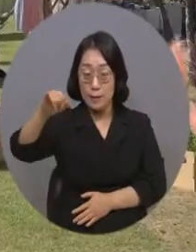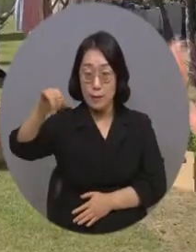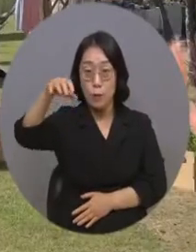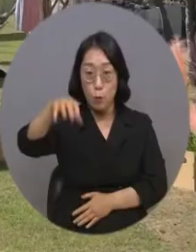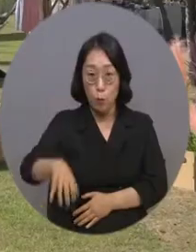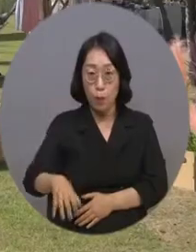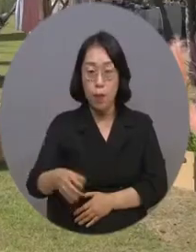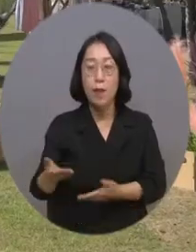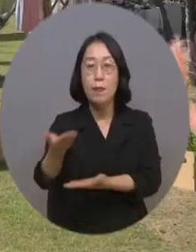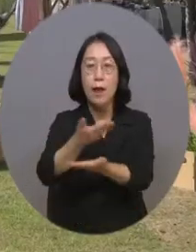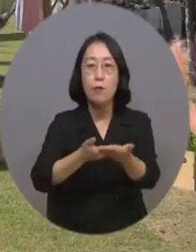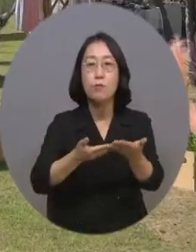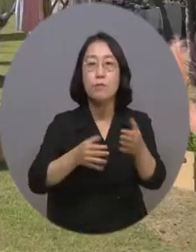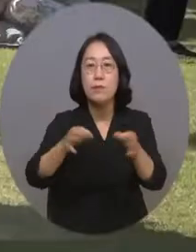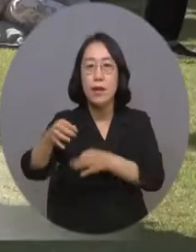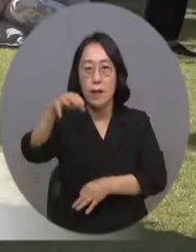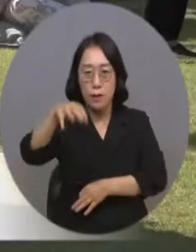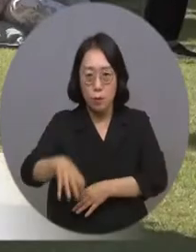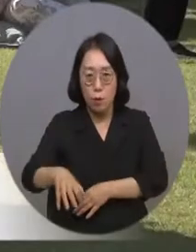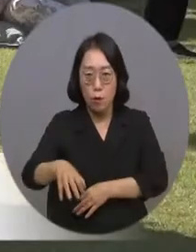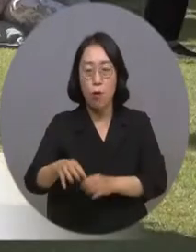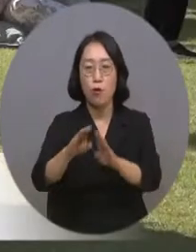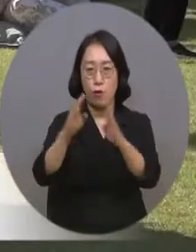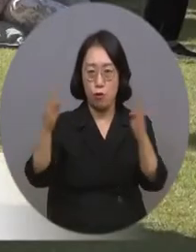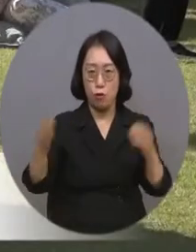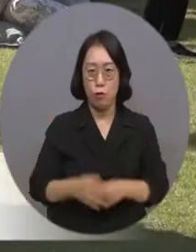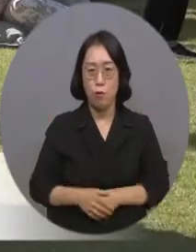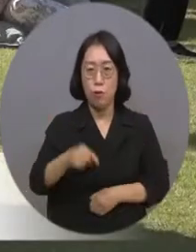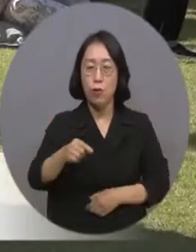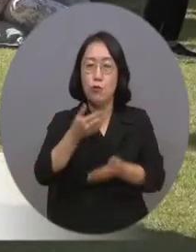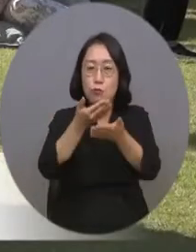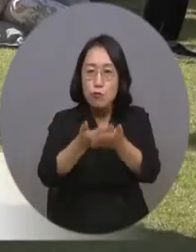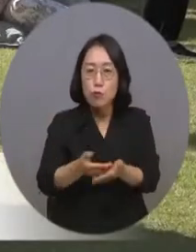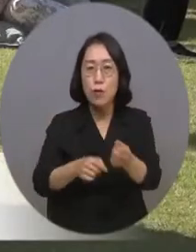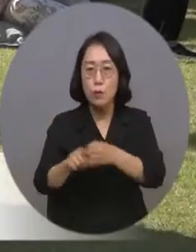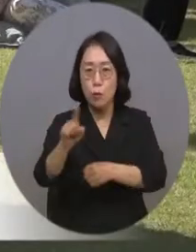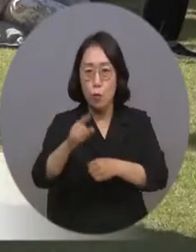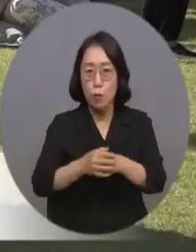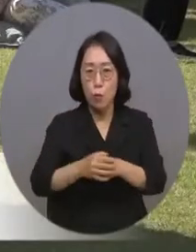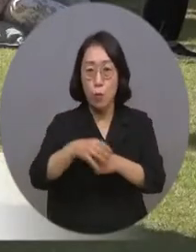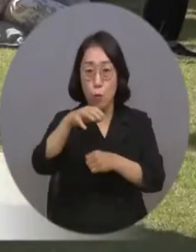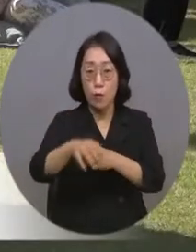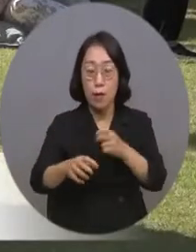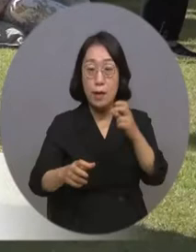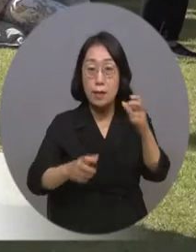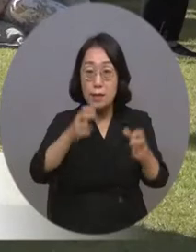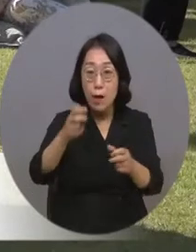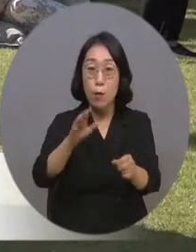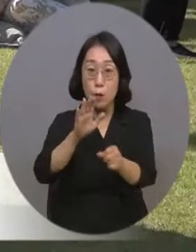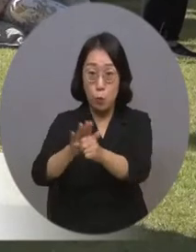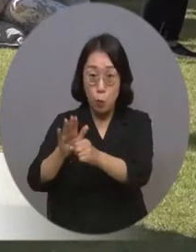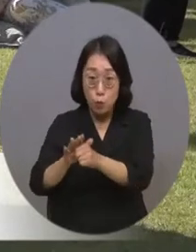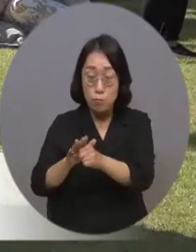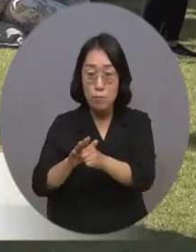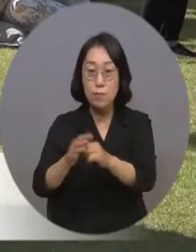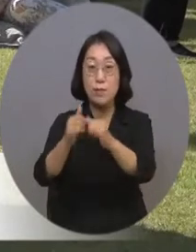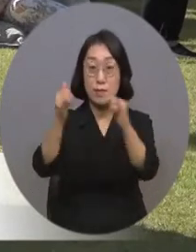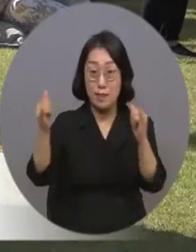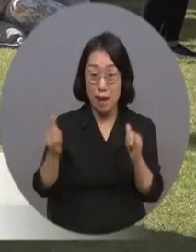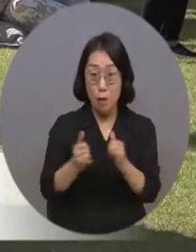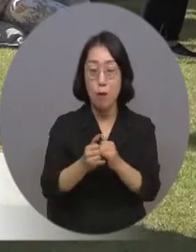나눔장터 기버마켓을 열었습니다. 나눔장터가 의미가 있는 것은 관내 사회적 기업뿐만 아니라 그